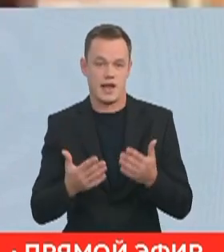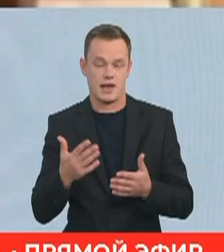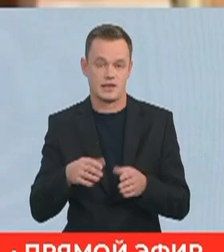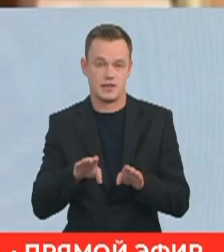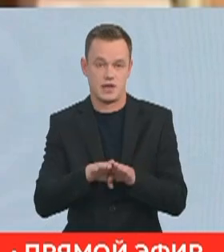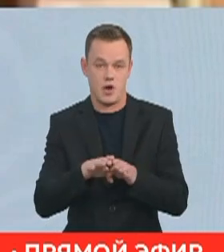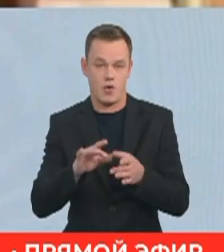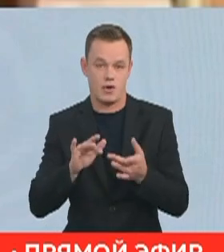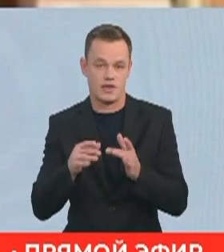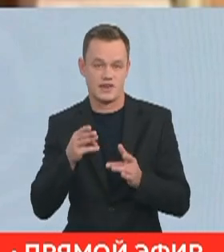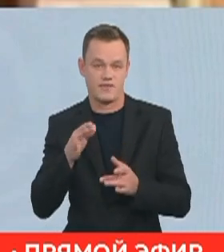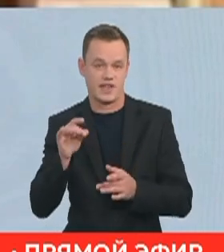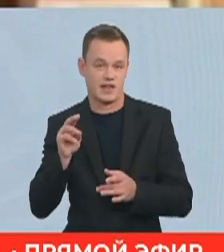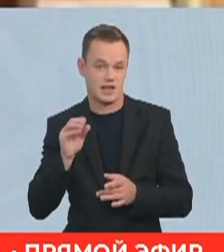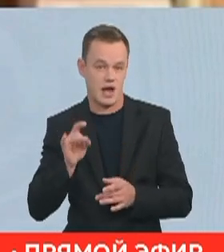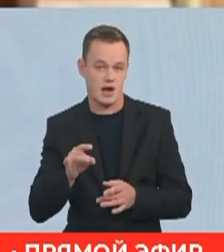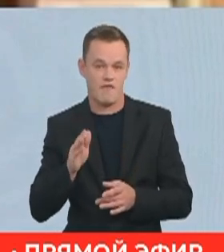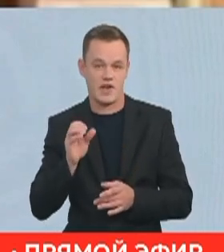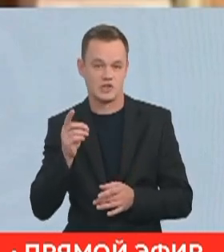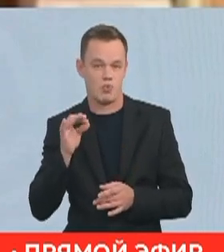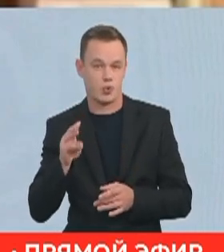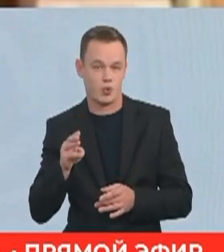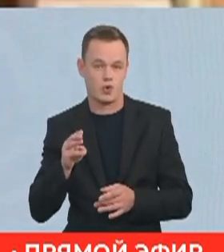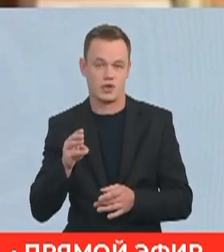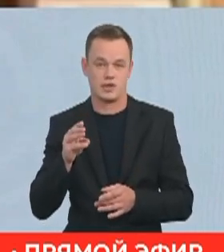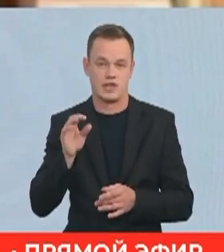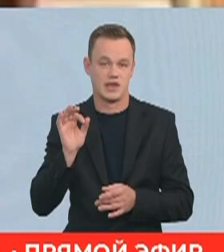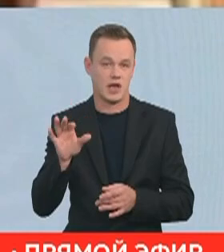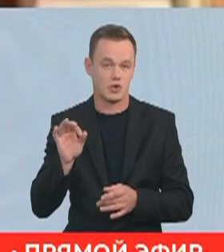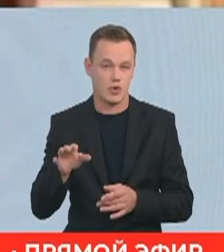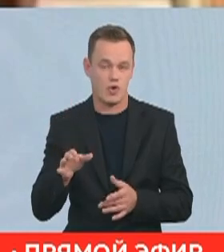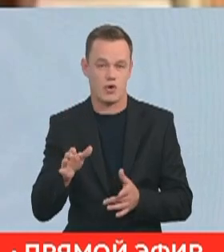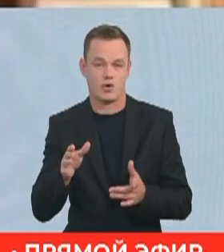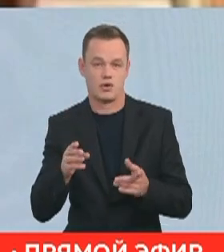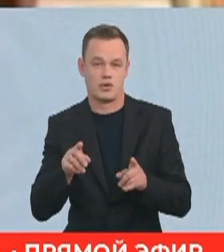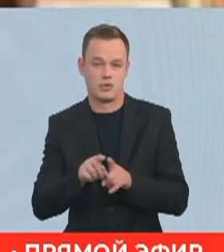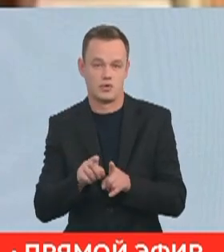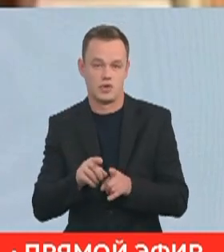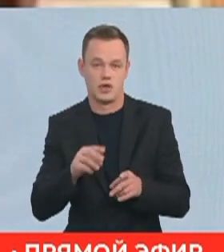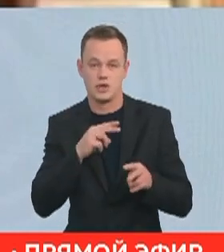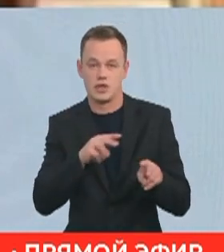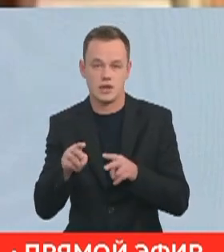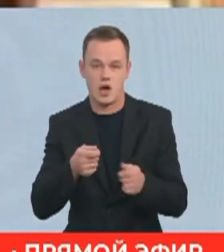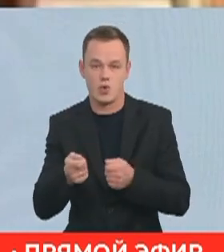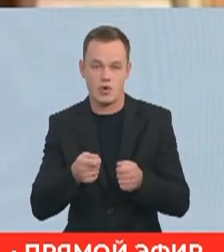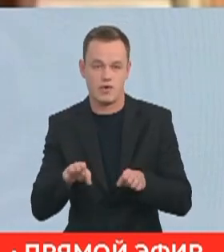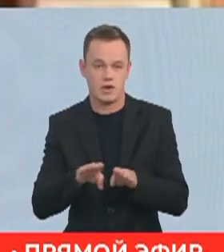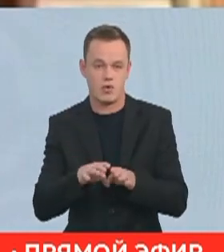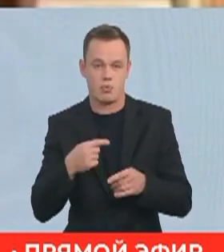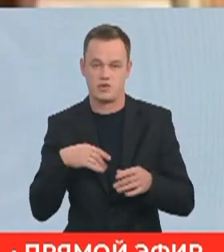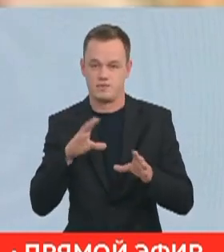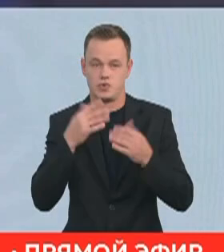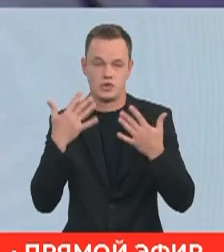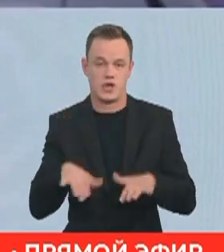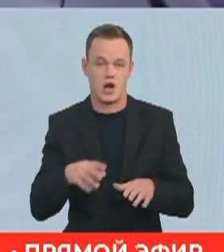то Facebook или Twitter X, Instagram или TikTok, чем бы они ни были, не модерируют и не контролируют контент, то мы теряем